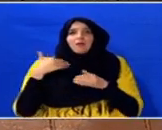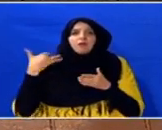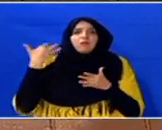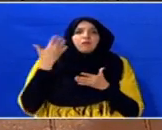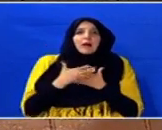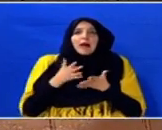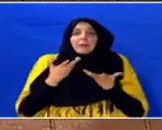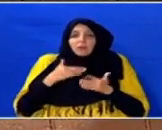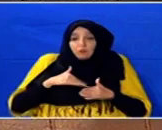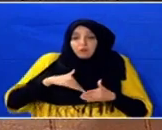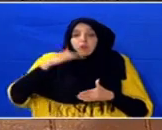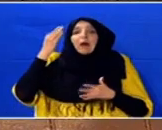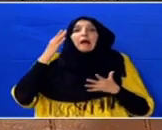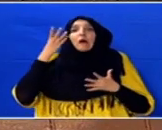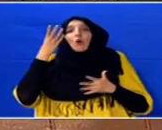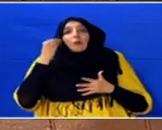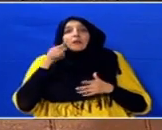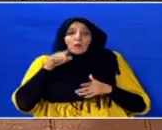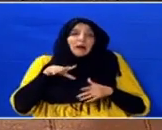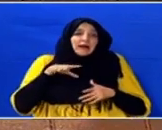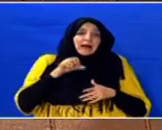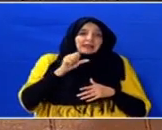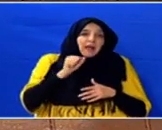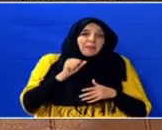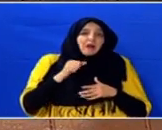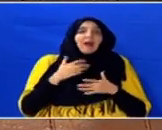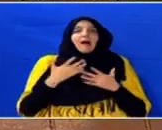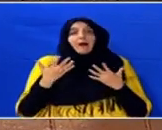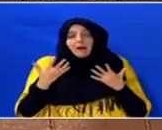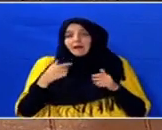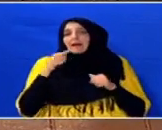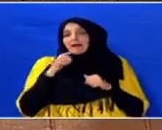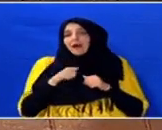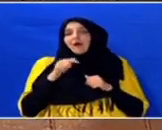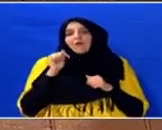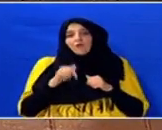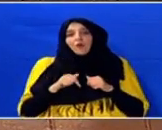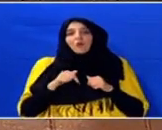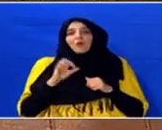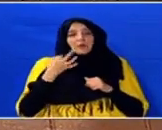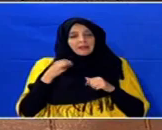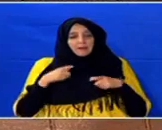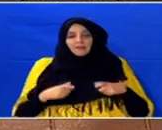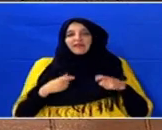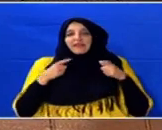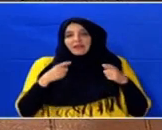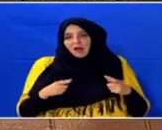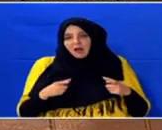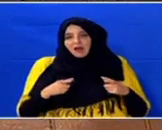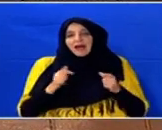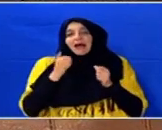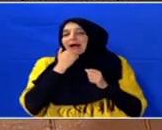بعد قدوم الشهر الآخر من رمضان، هناك نعم